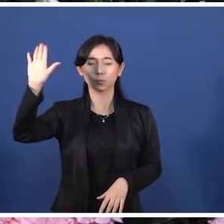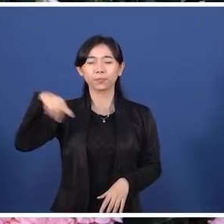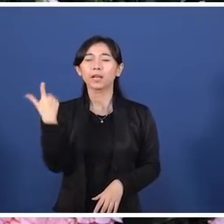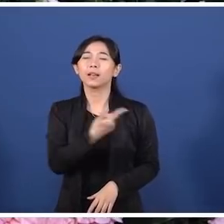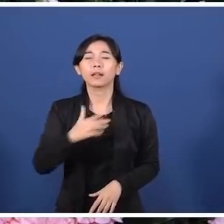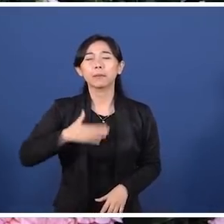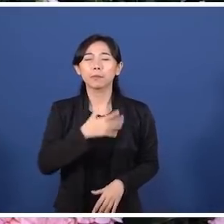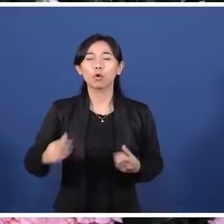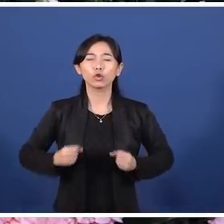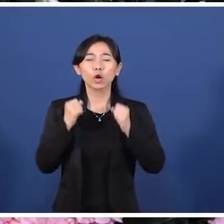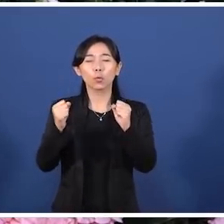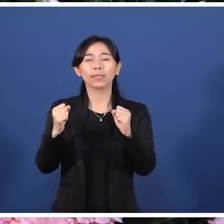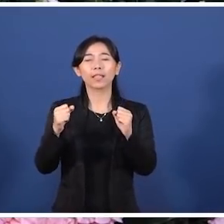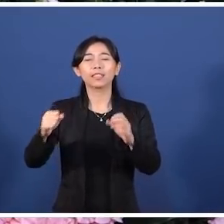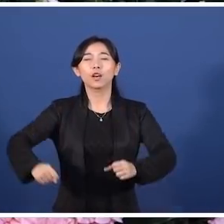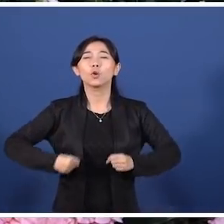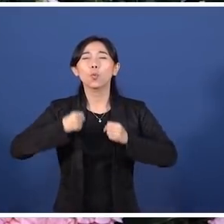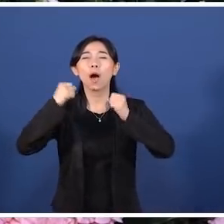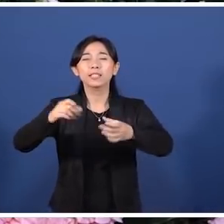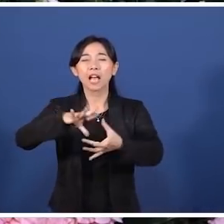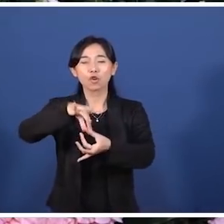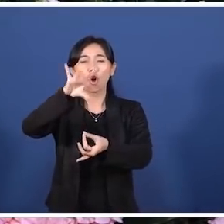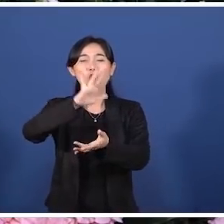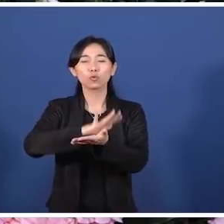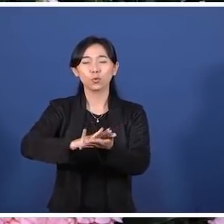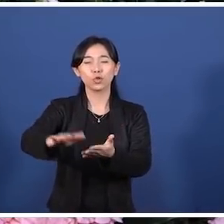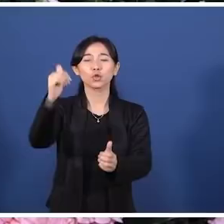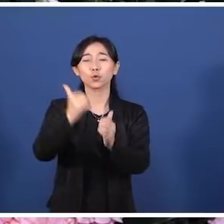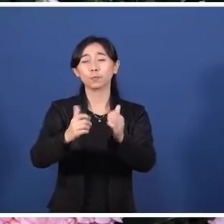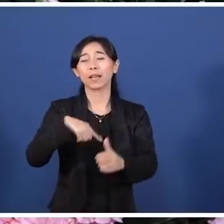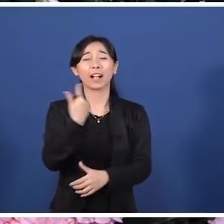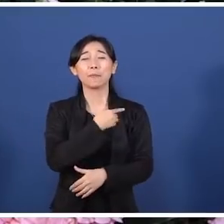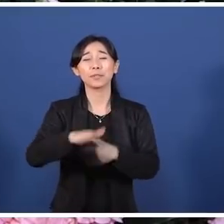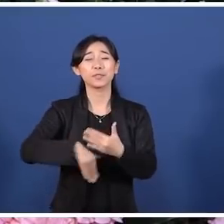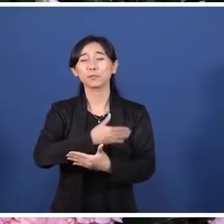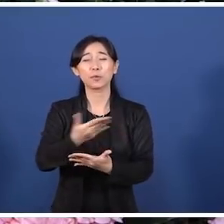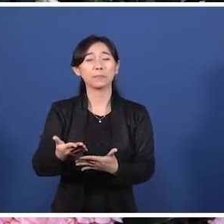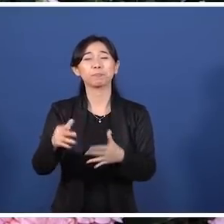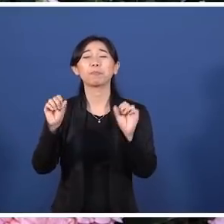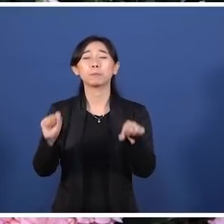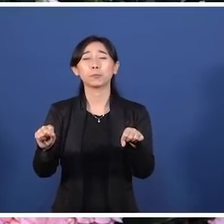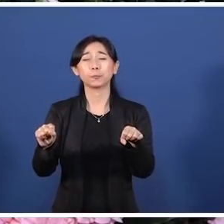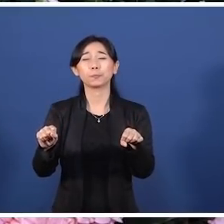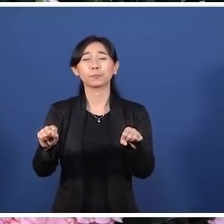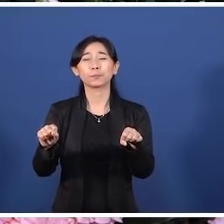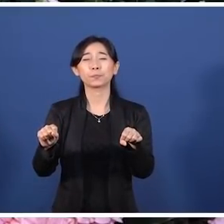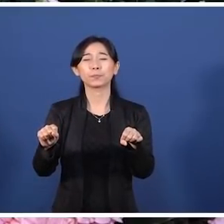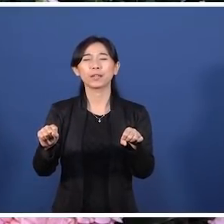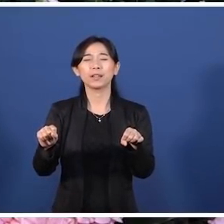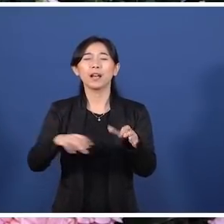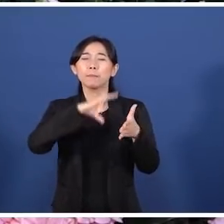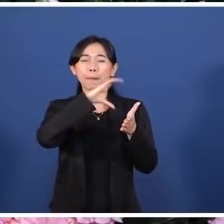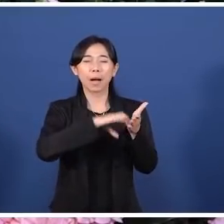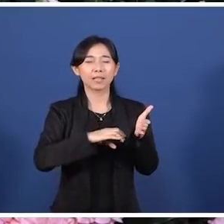Kami memohon kekuatan dan kuasa dari Roh Kudus, agar kami semua dimampukan oleh Tuhan untuk bukan hanya